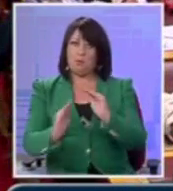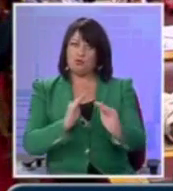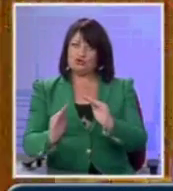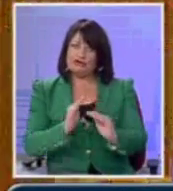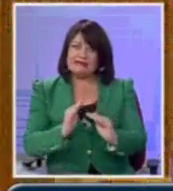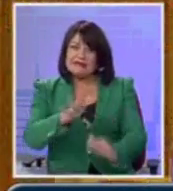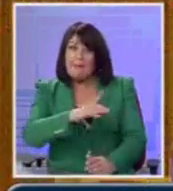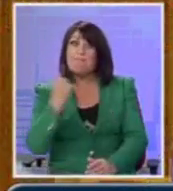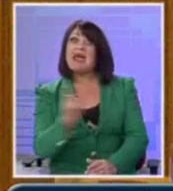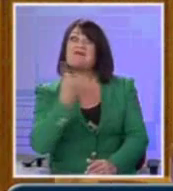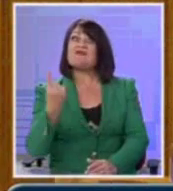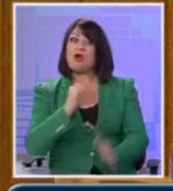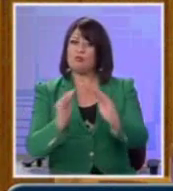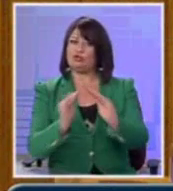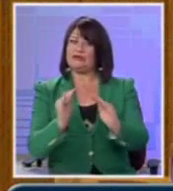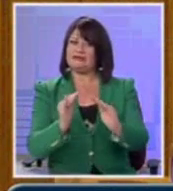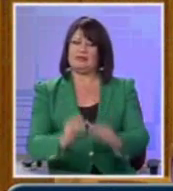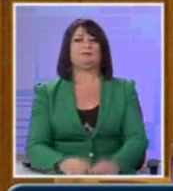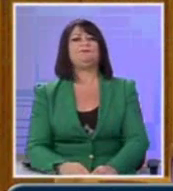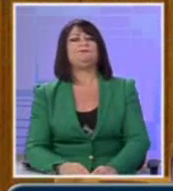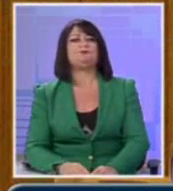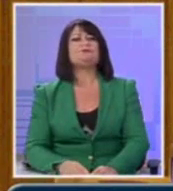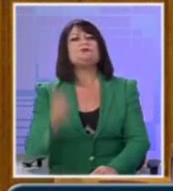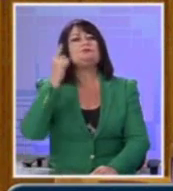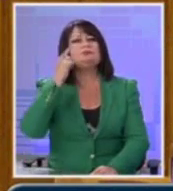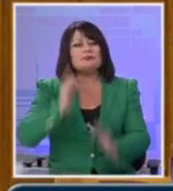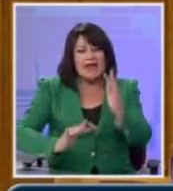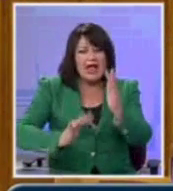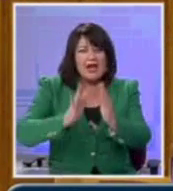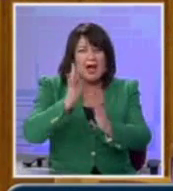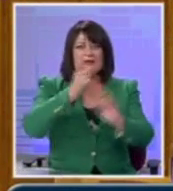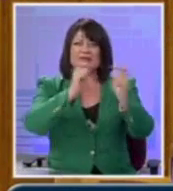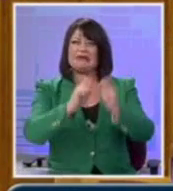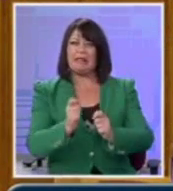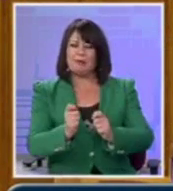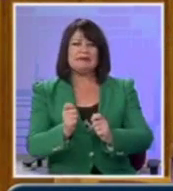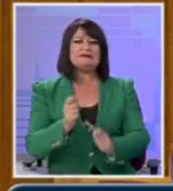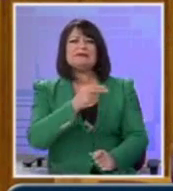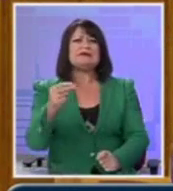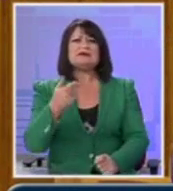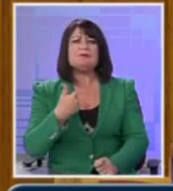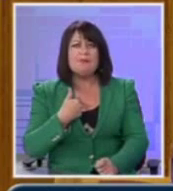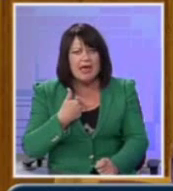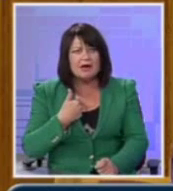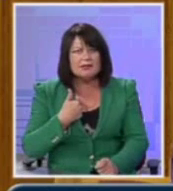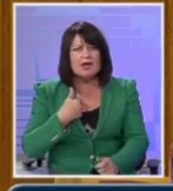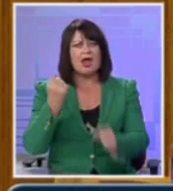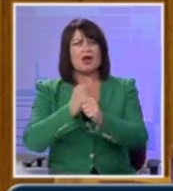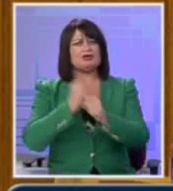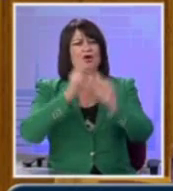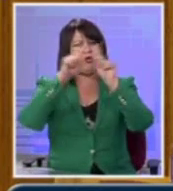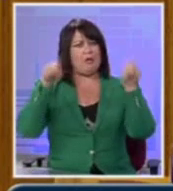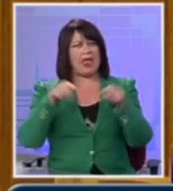του περιβάλλοντος. Δεν εννοούμε ως αναπτυξιακές μεταρρυθμίσεις την απορρίθμιση του εργασιακού